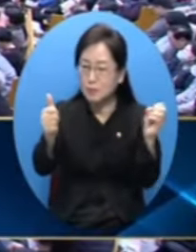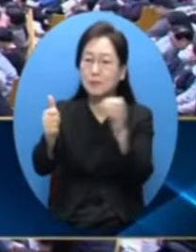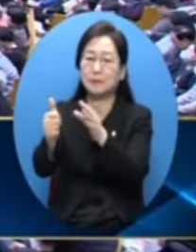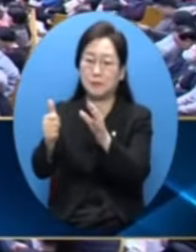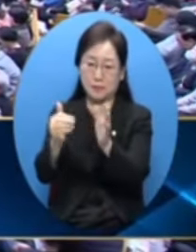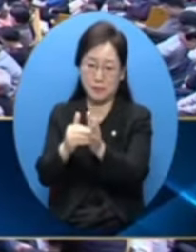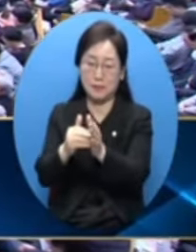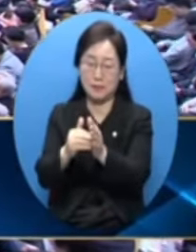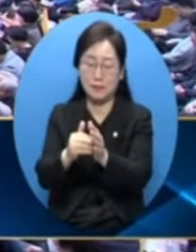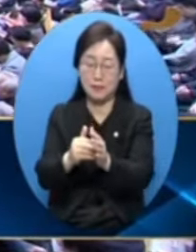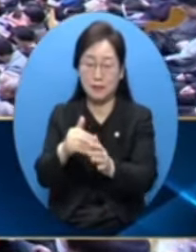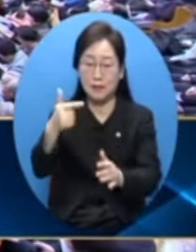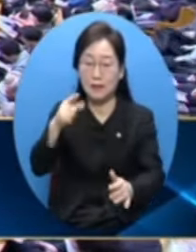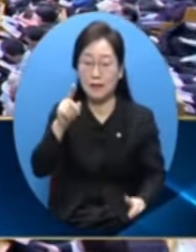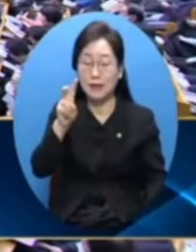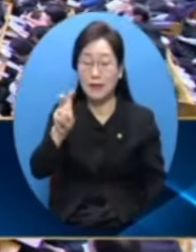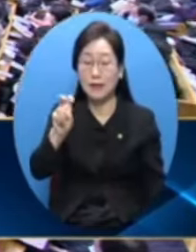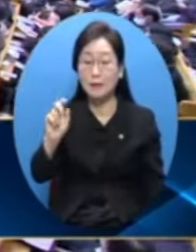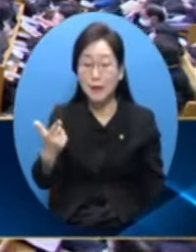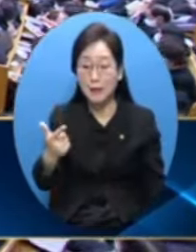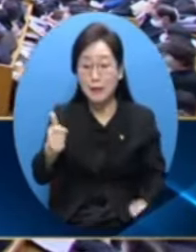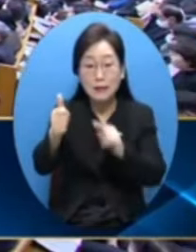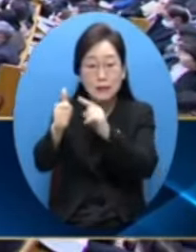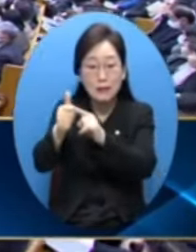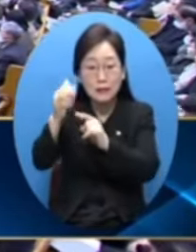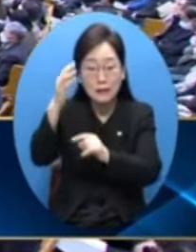이 나만의 장군 집에